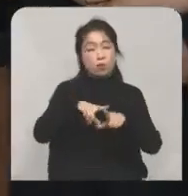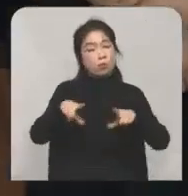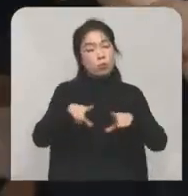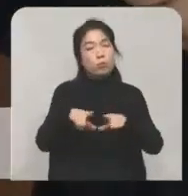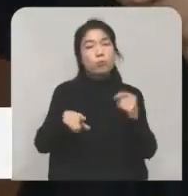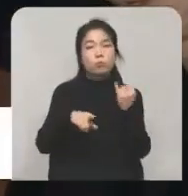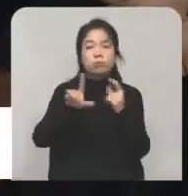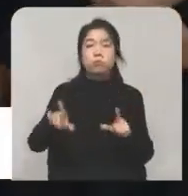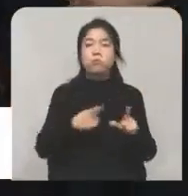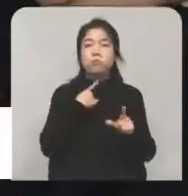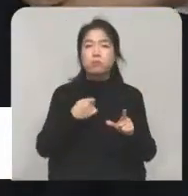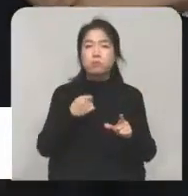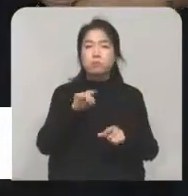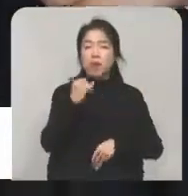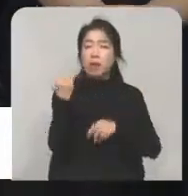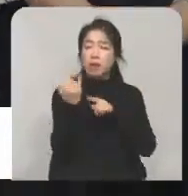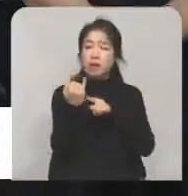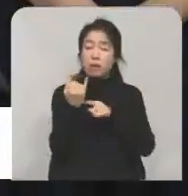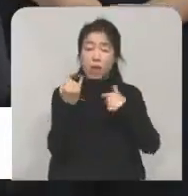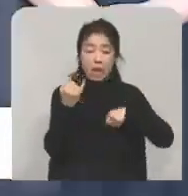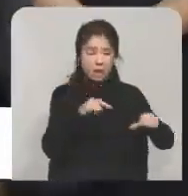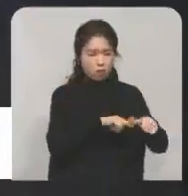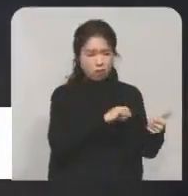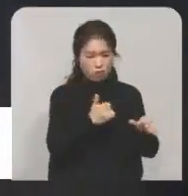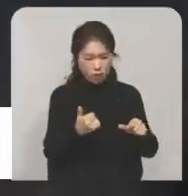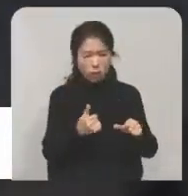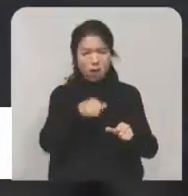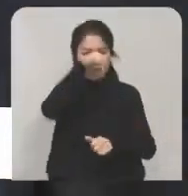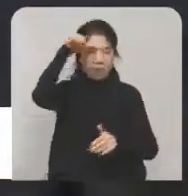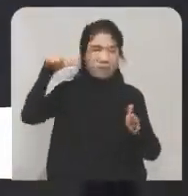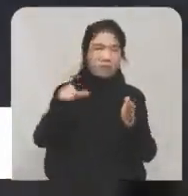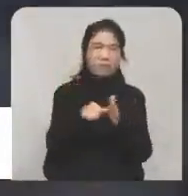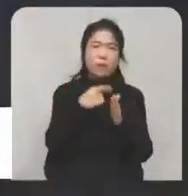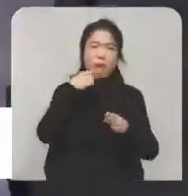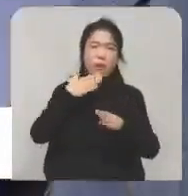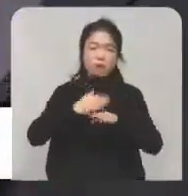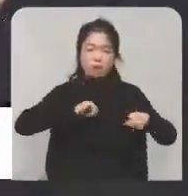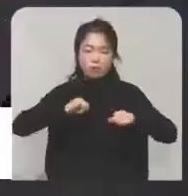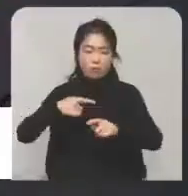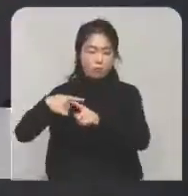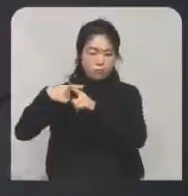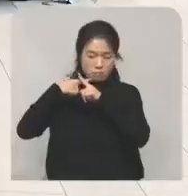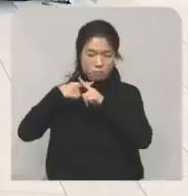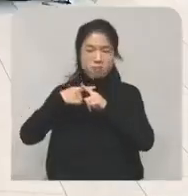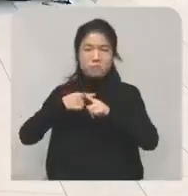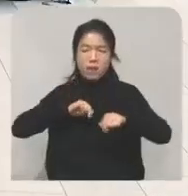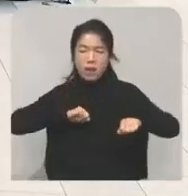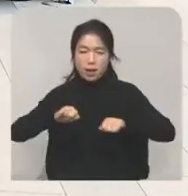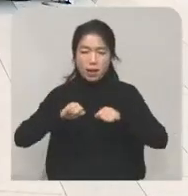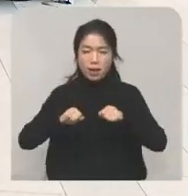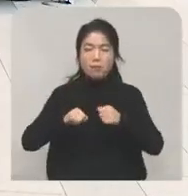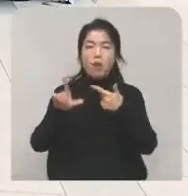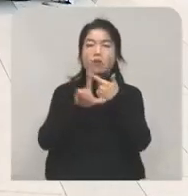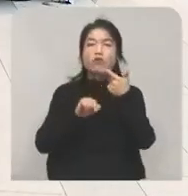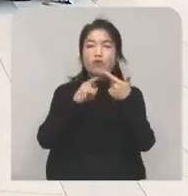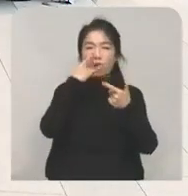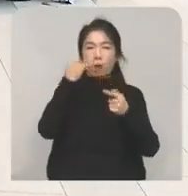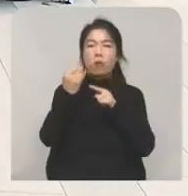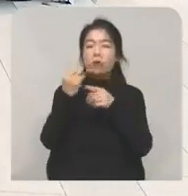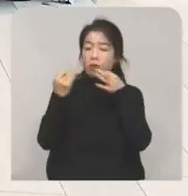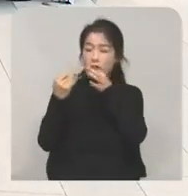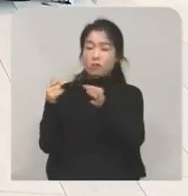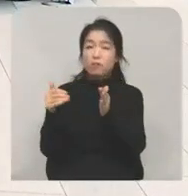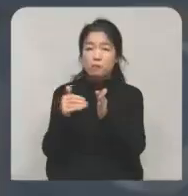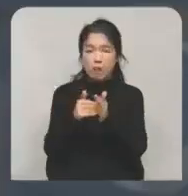주부로 살던 배워 사는 아들의 죽음이 호 일생 동안 민주화 운동의 헌신하며 6월에 어머니 로 불렸습니다 민주 화보 사법과